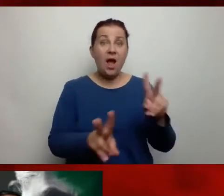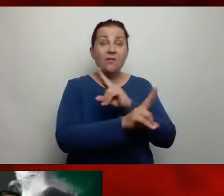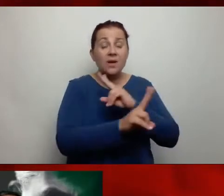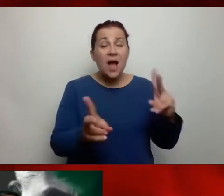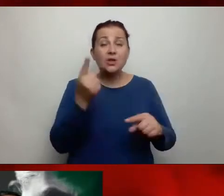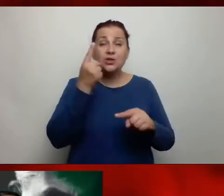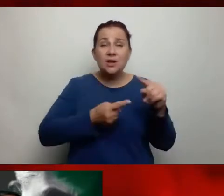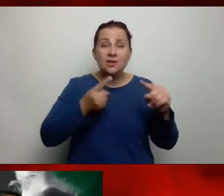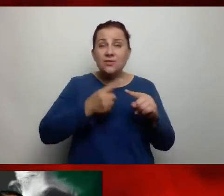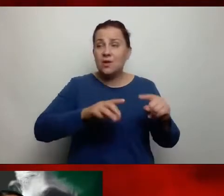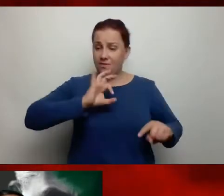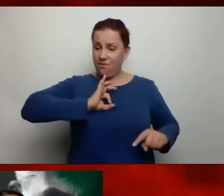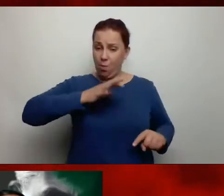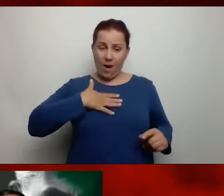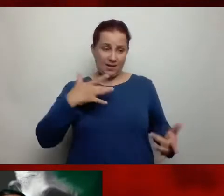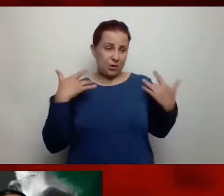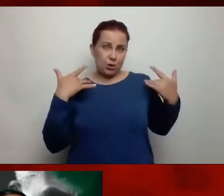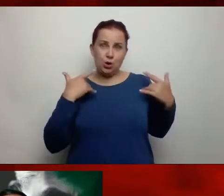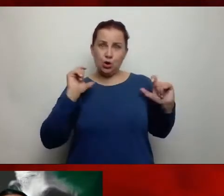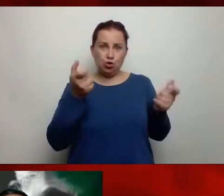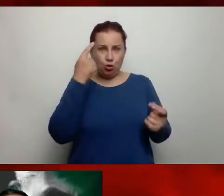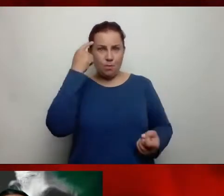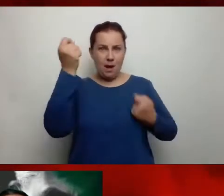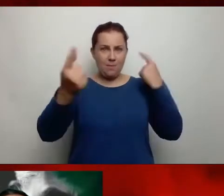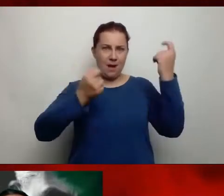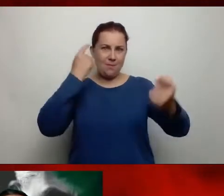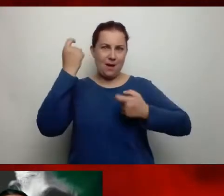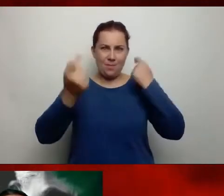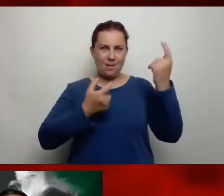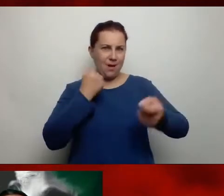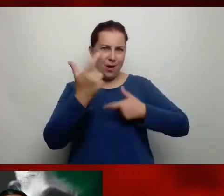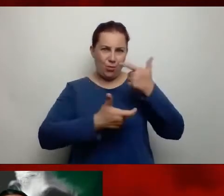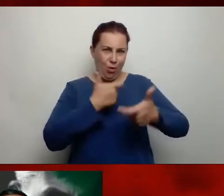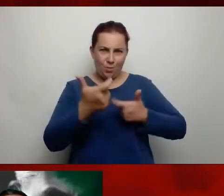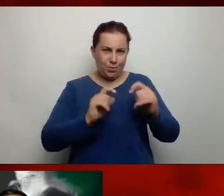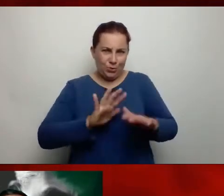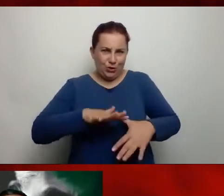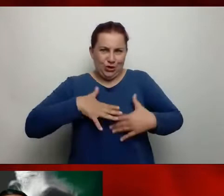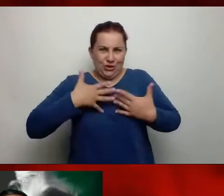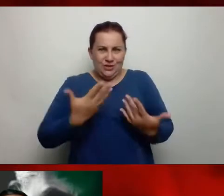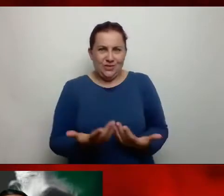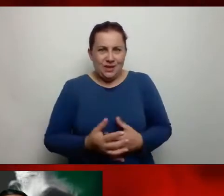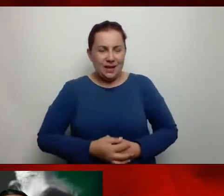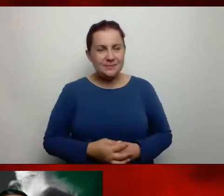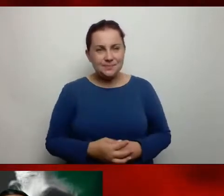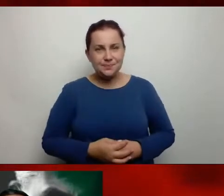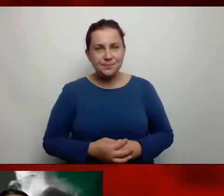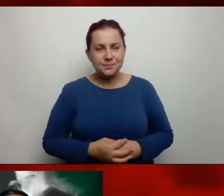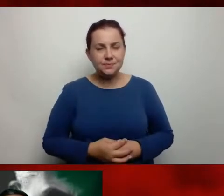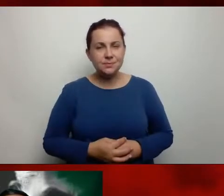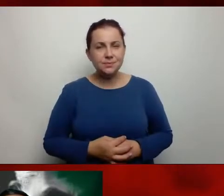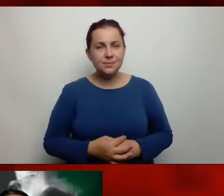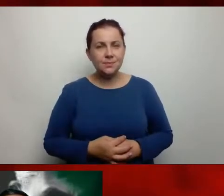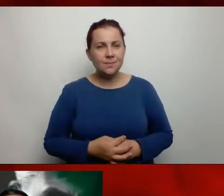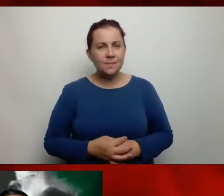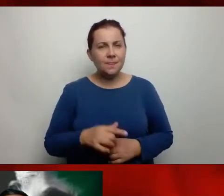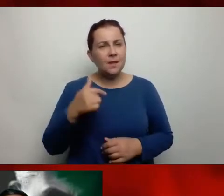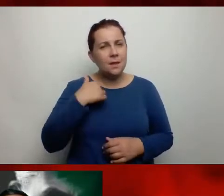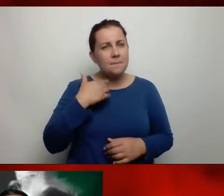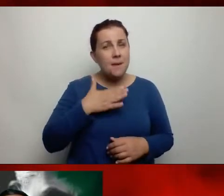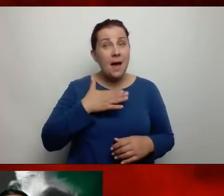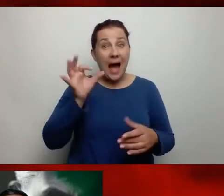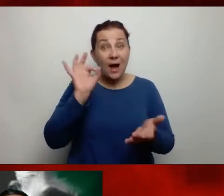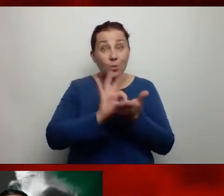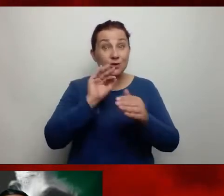coś wymyślał, robił coś dziwnego. I właściwie rzadko się dociera do takich przekazów. Ja jeszcze miałem to szczęście,